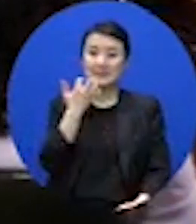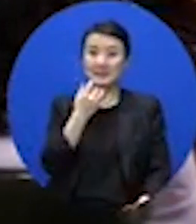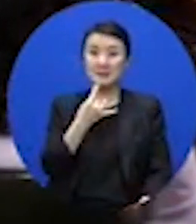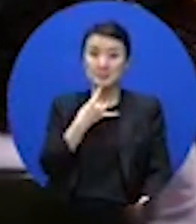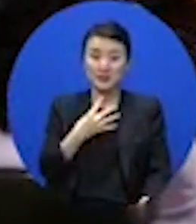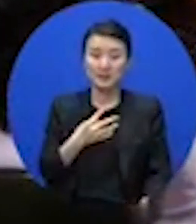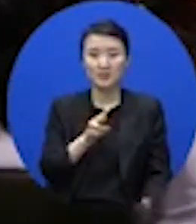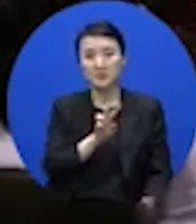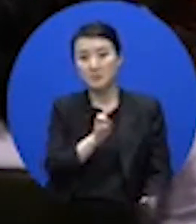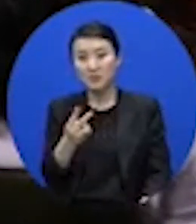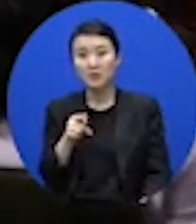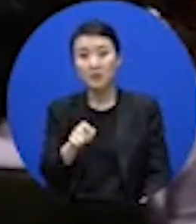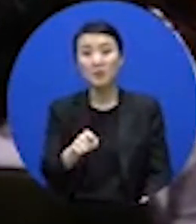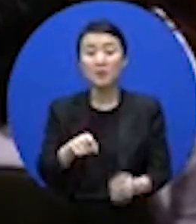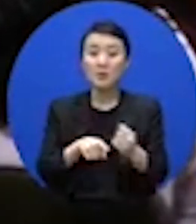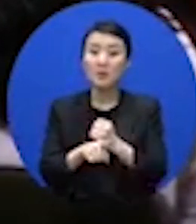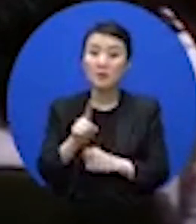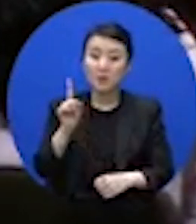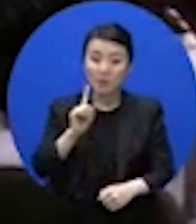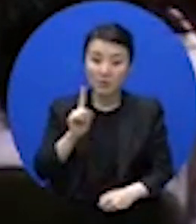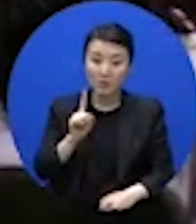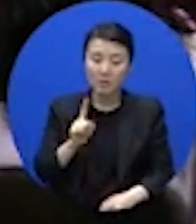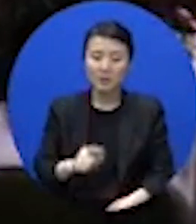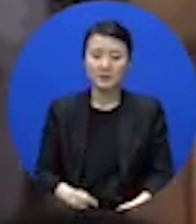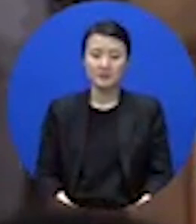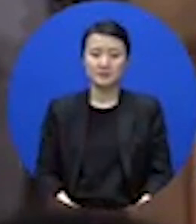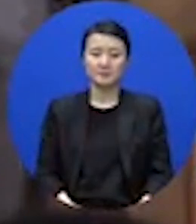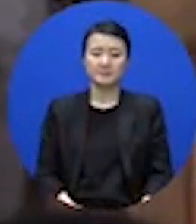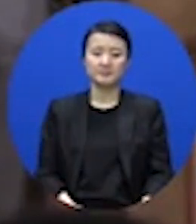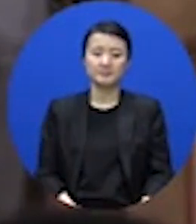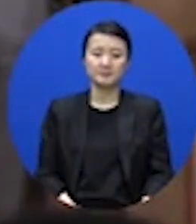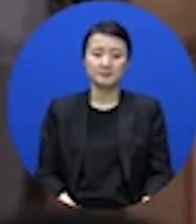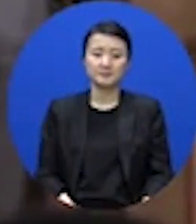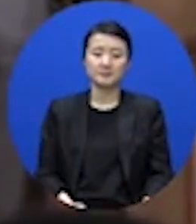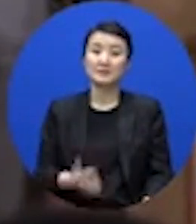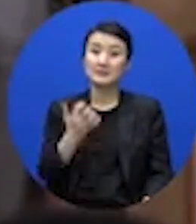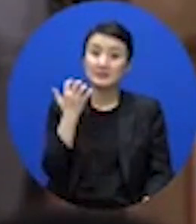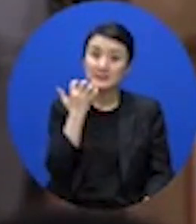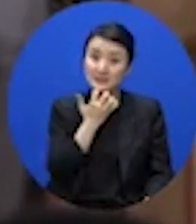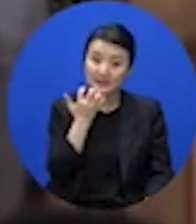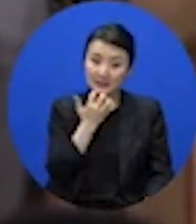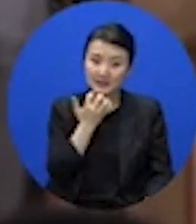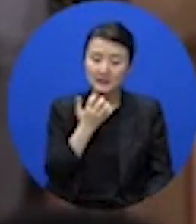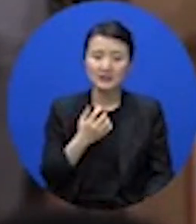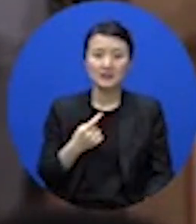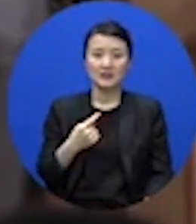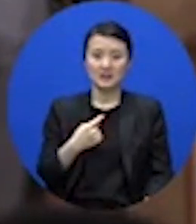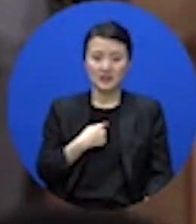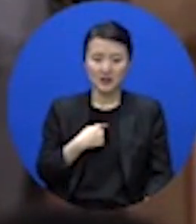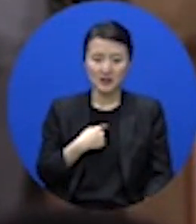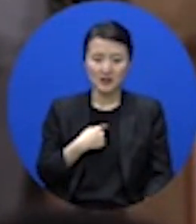색깔만 바뀌었다. 이 말이 뭐를 의미해요? 아, 색깔이 나에게, 사람에게